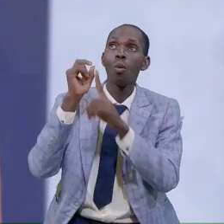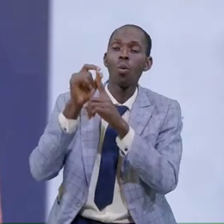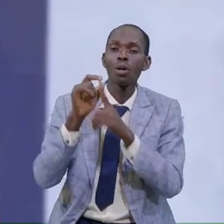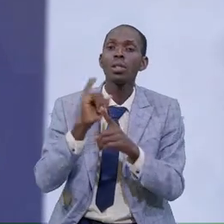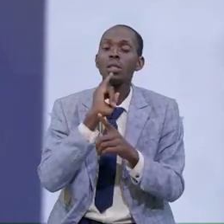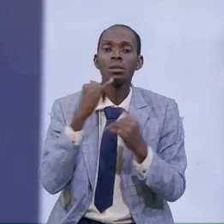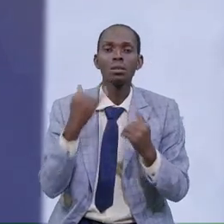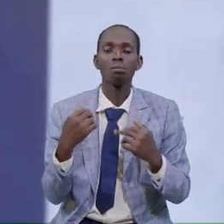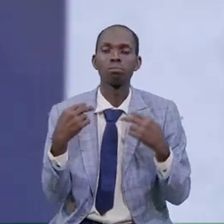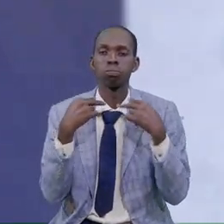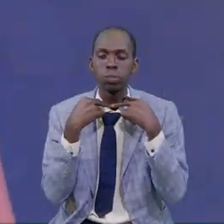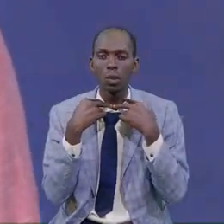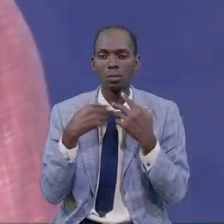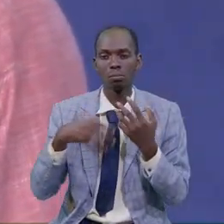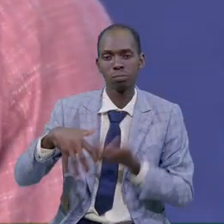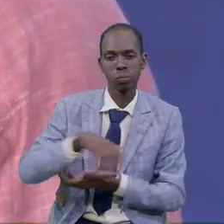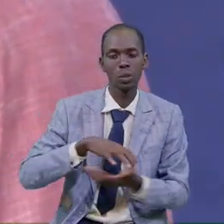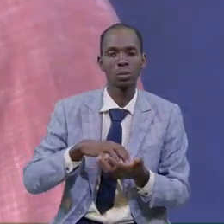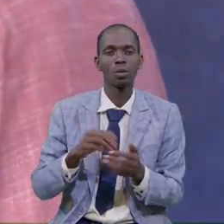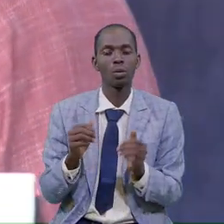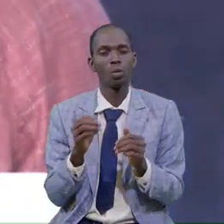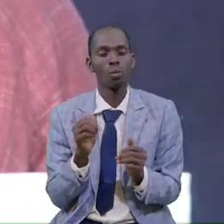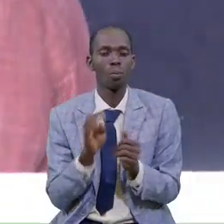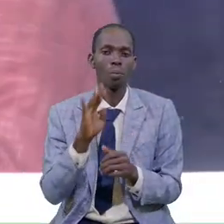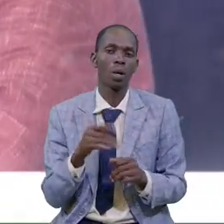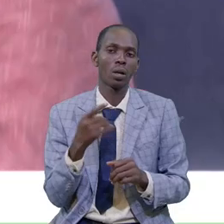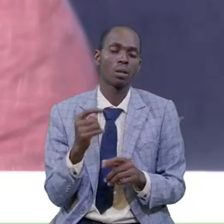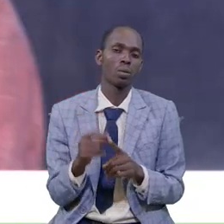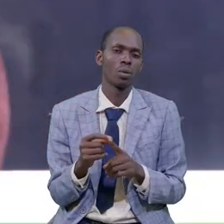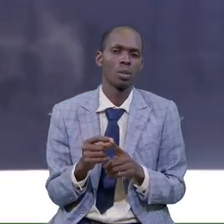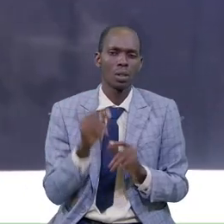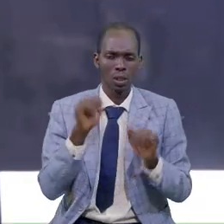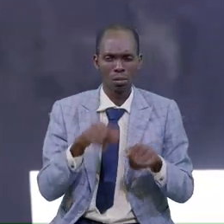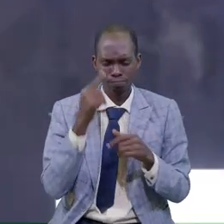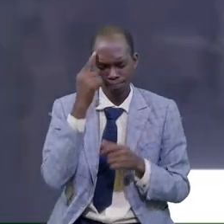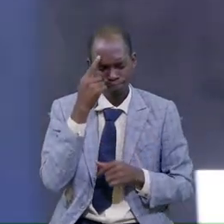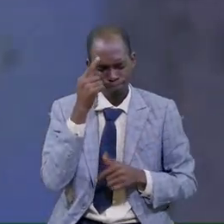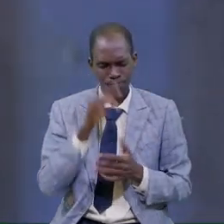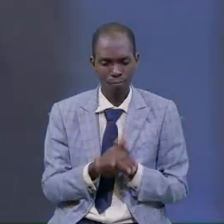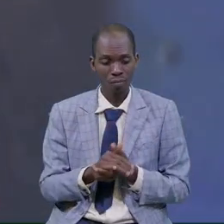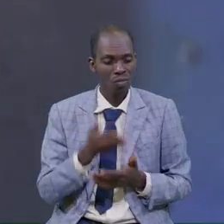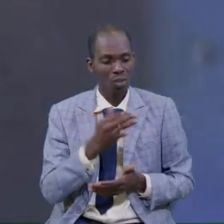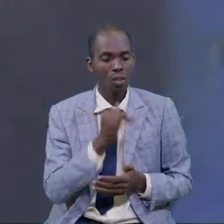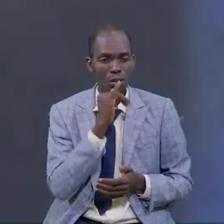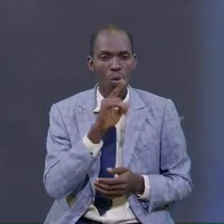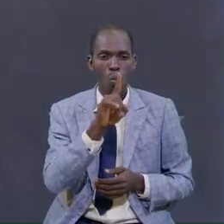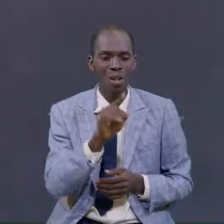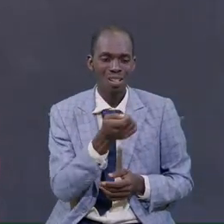le. Et cela nous amène à penser à cela. Il y a un petit